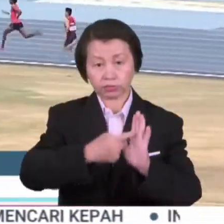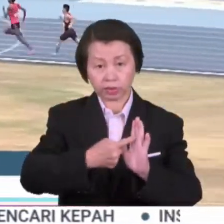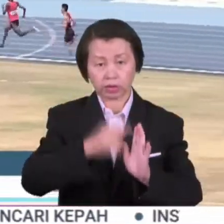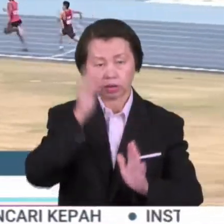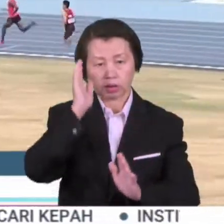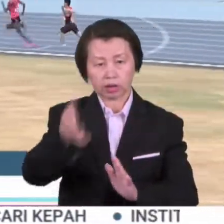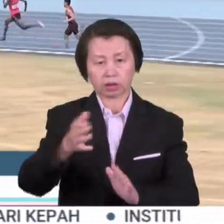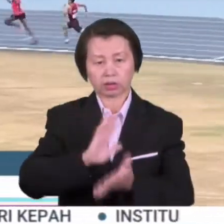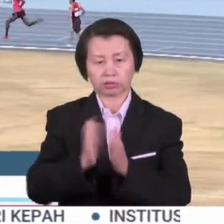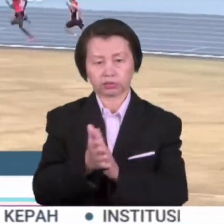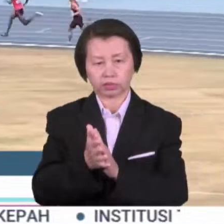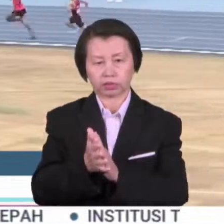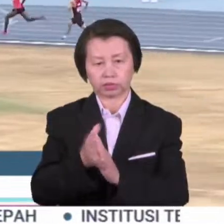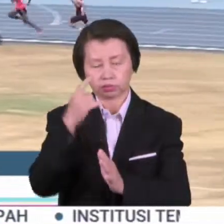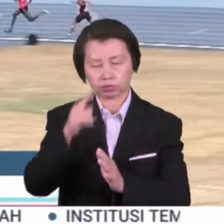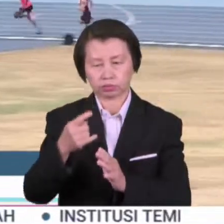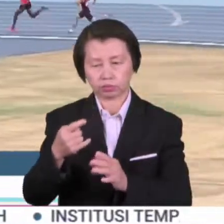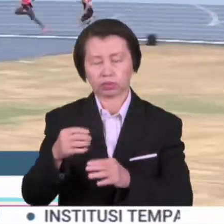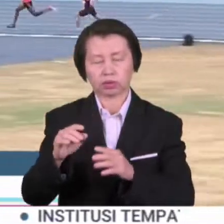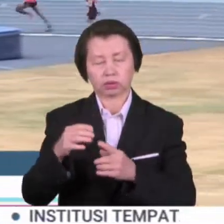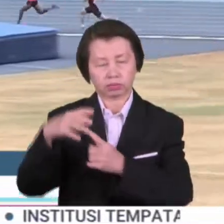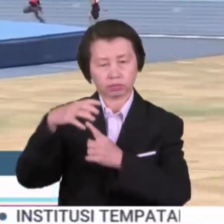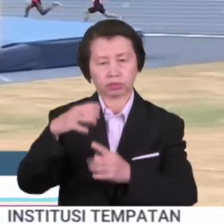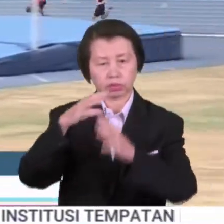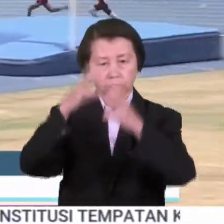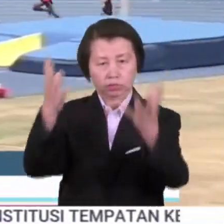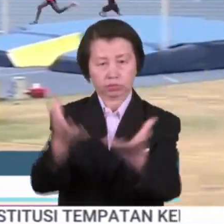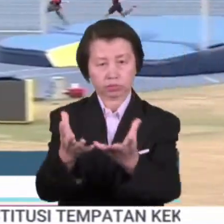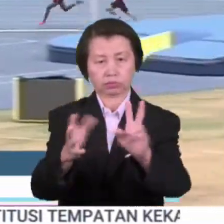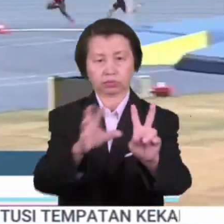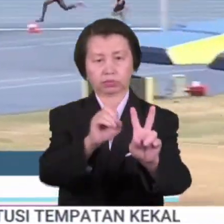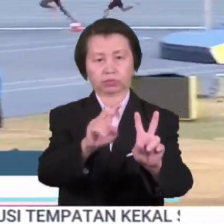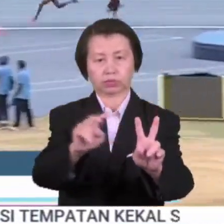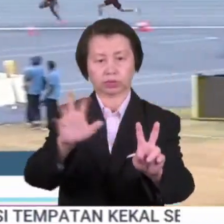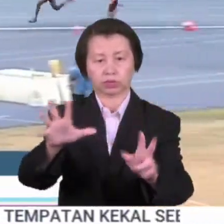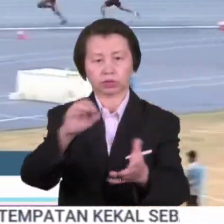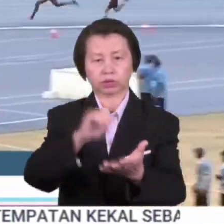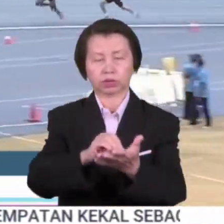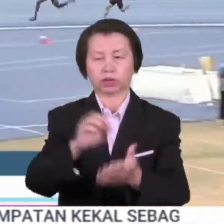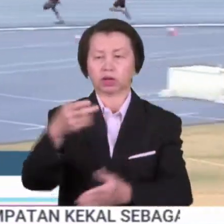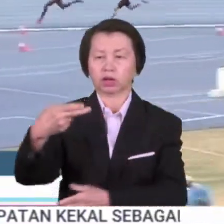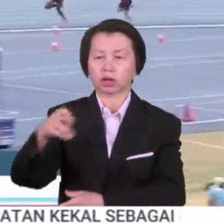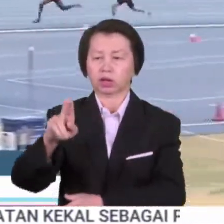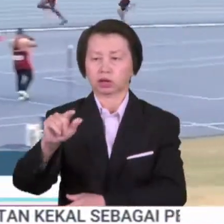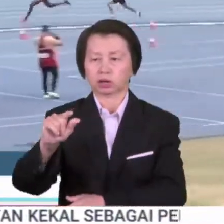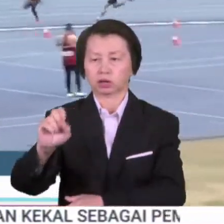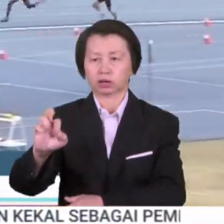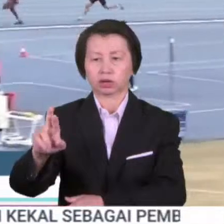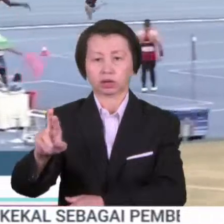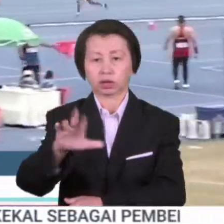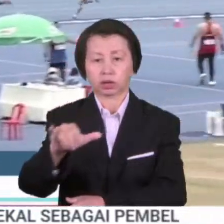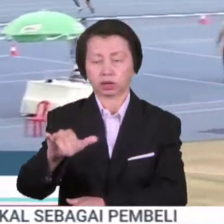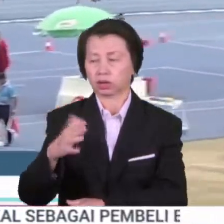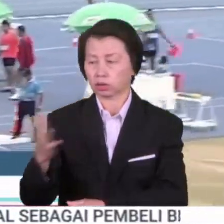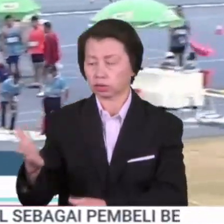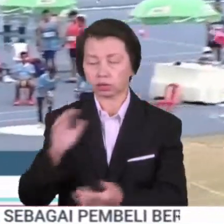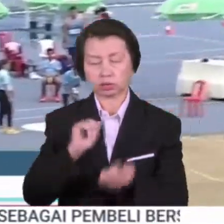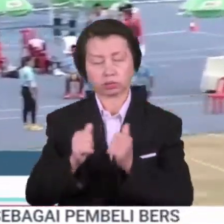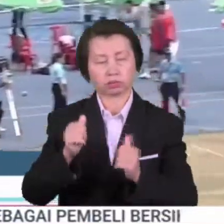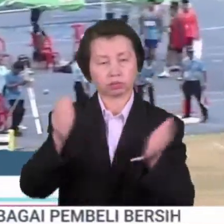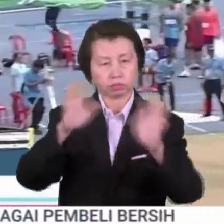ia juga akan menjadi Medan kelayakan untuk kejanan dunia 2023 di budapes Hungary Umar mencipta sensasi pada sukan C